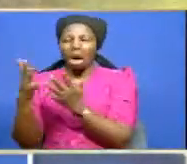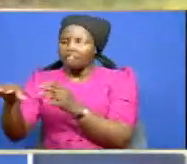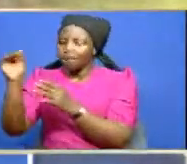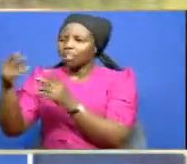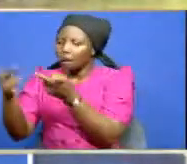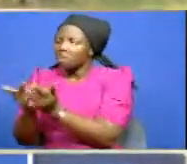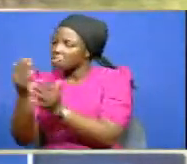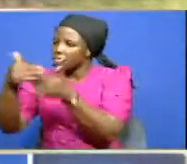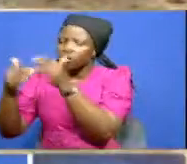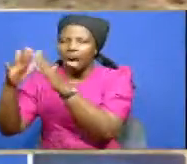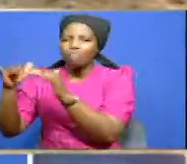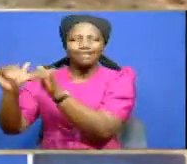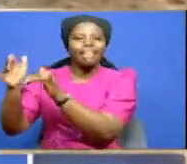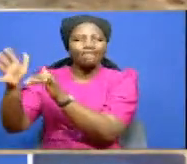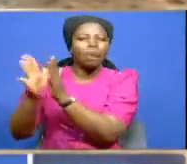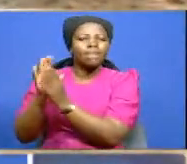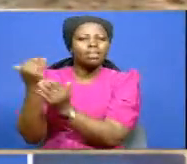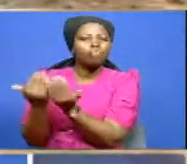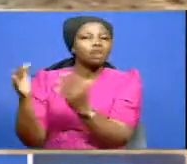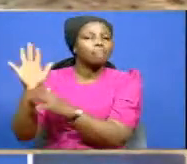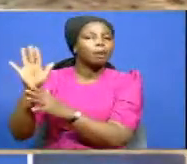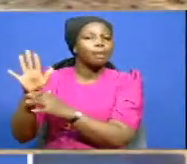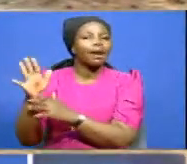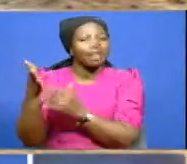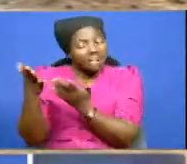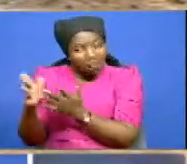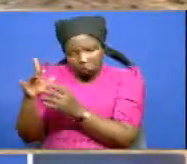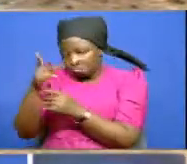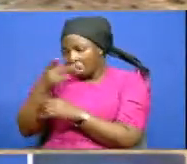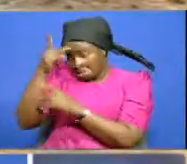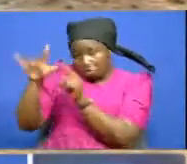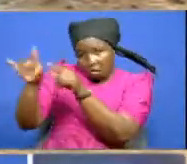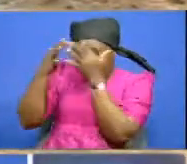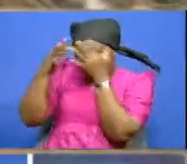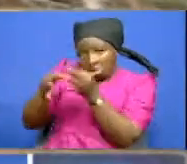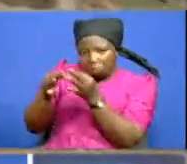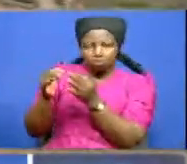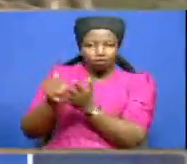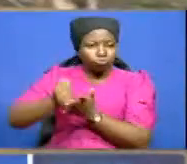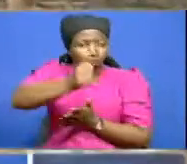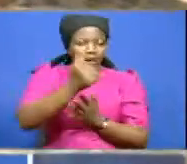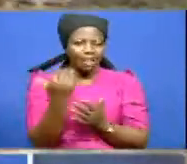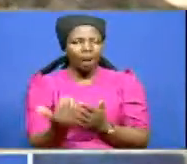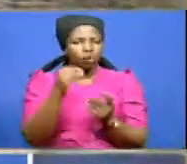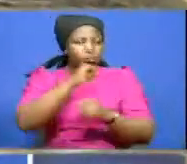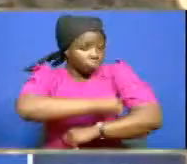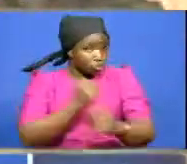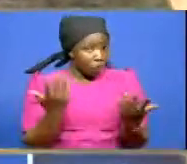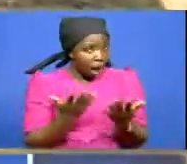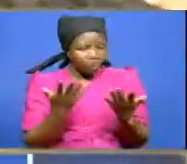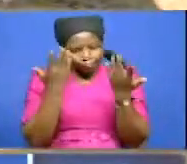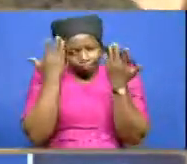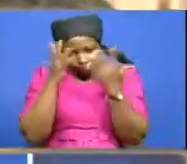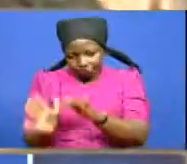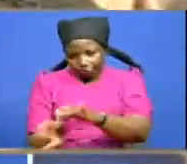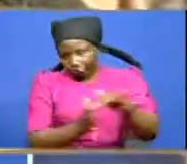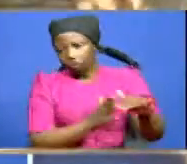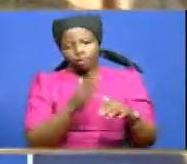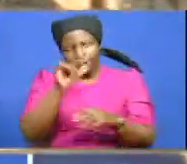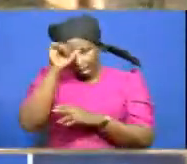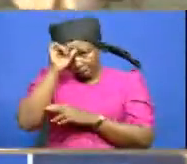wake. Labda it will be upon the parent to decide where to take the child. The county government of Baringo has set aside 22